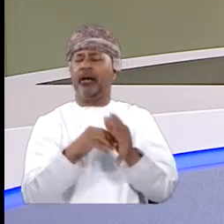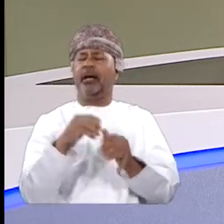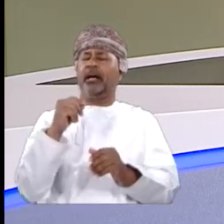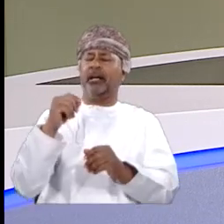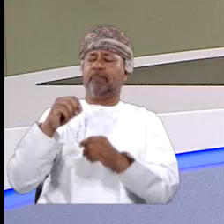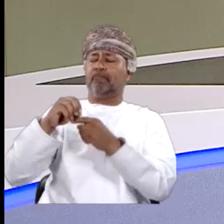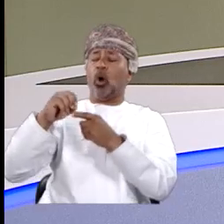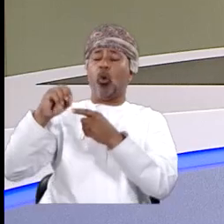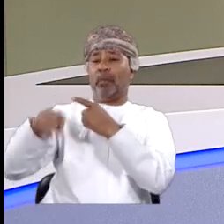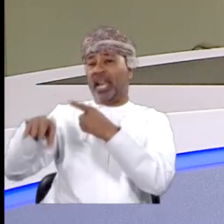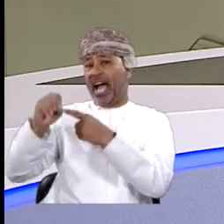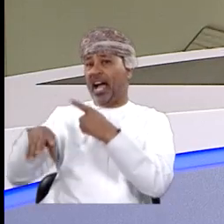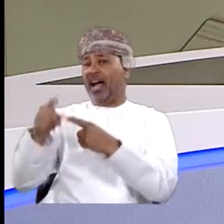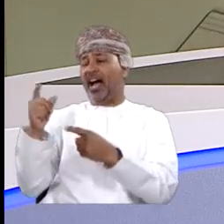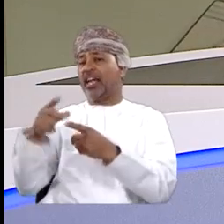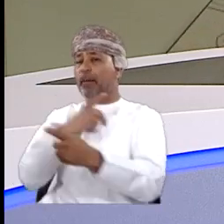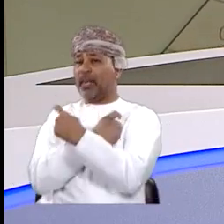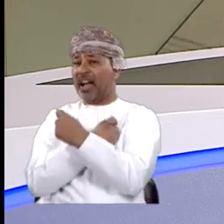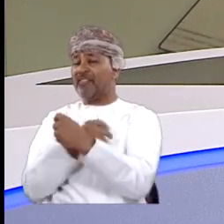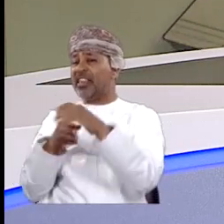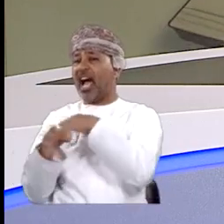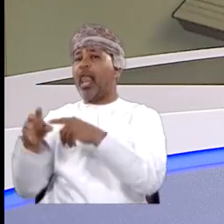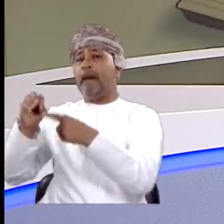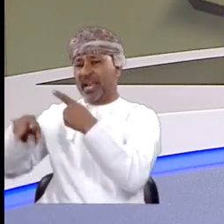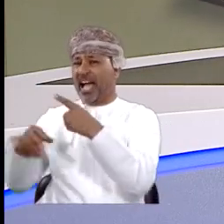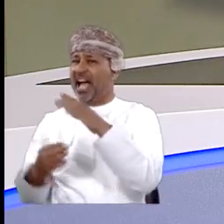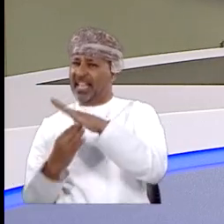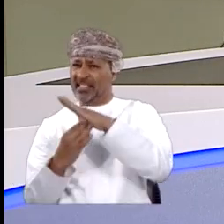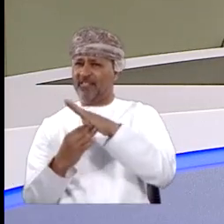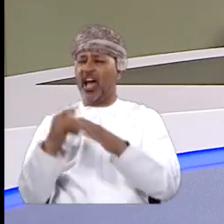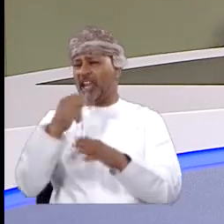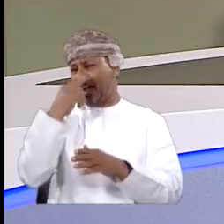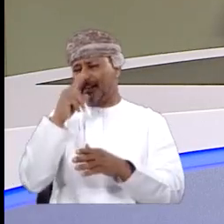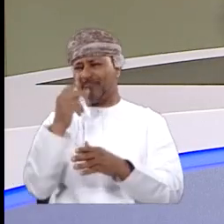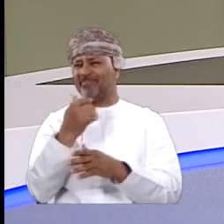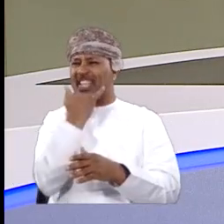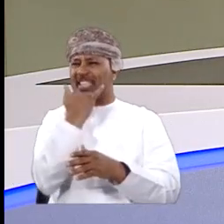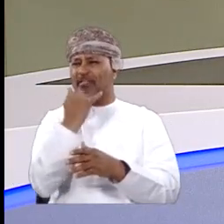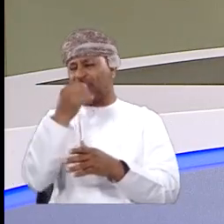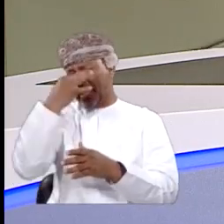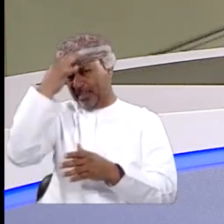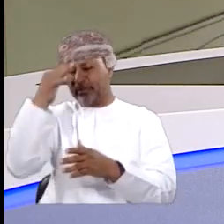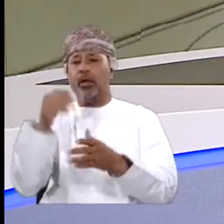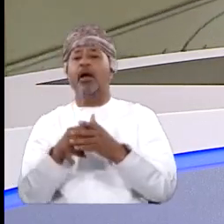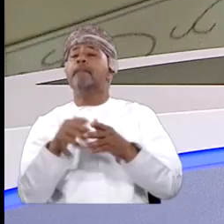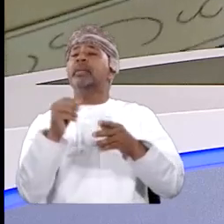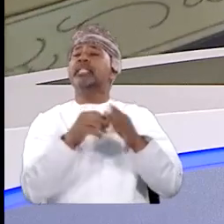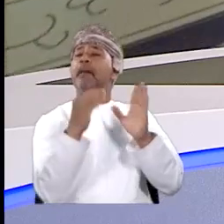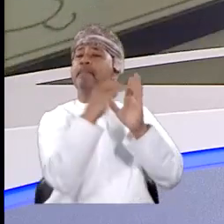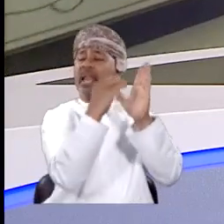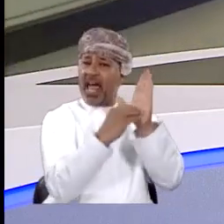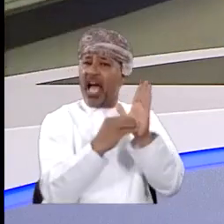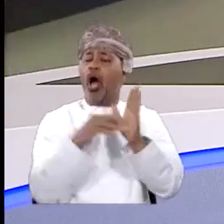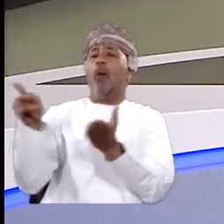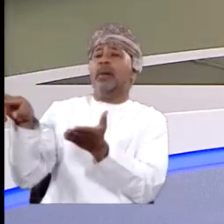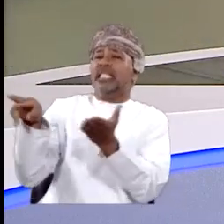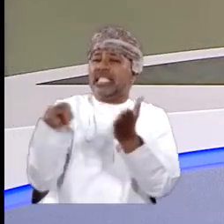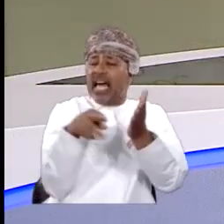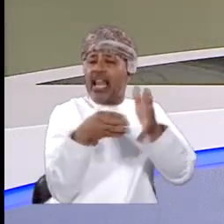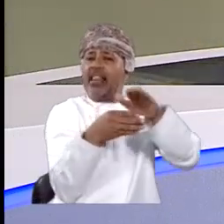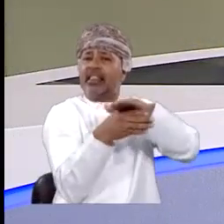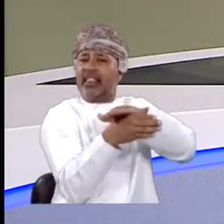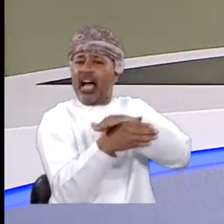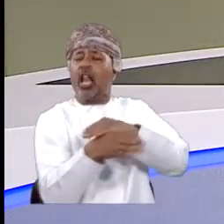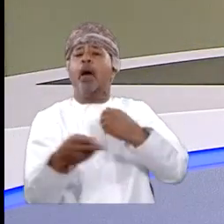بمعيه جلالته في هذه الزياره صاحب السمو السيد يزن بن هيثم بن طارق ال سعيد وفور